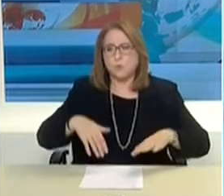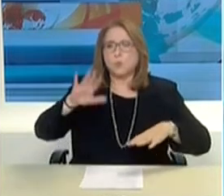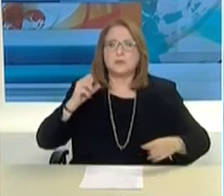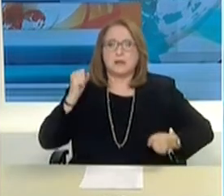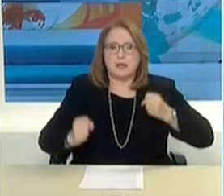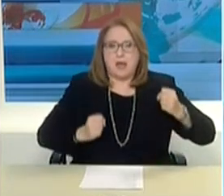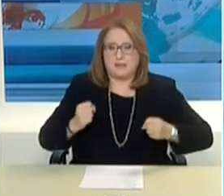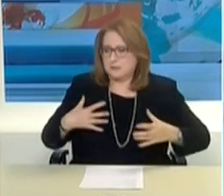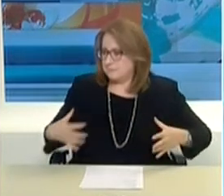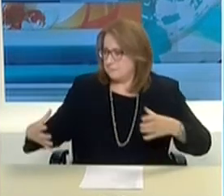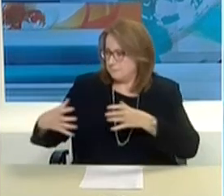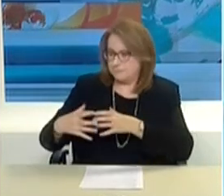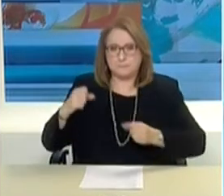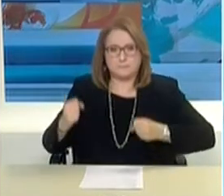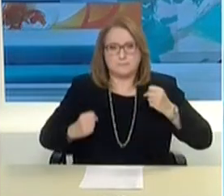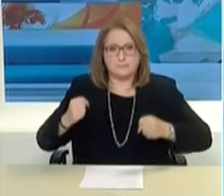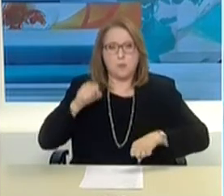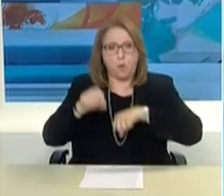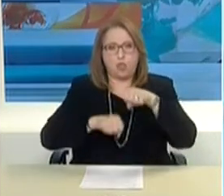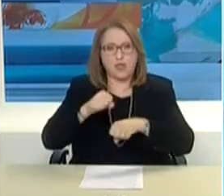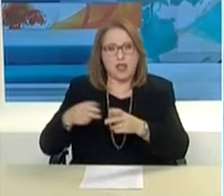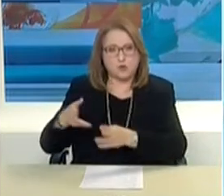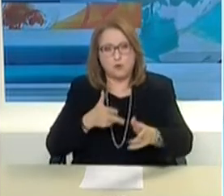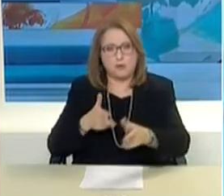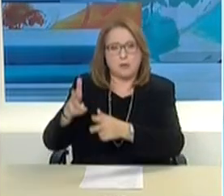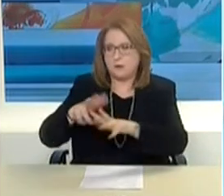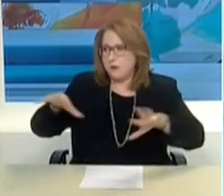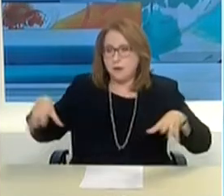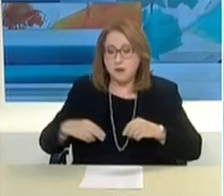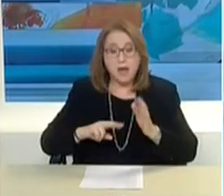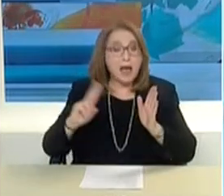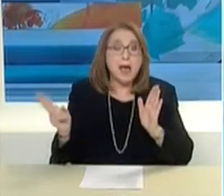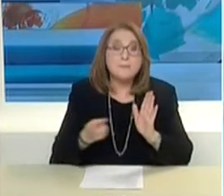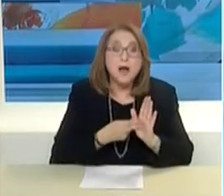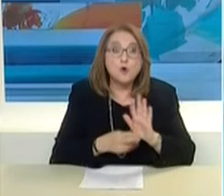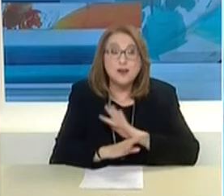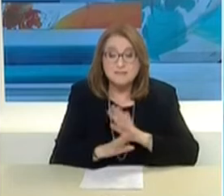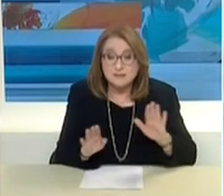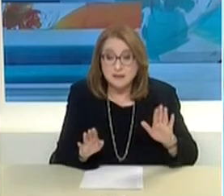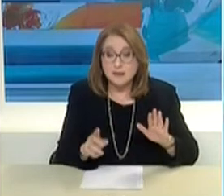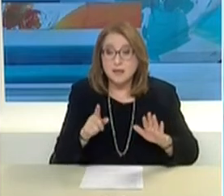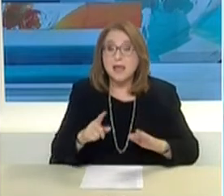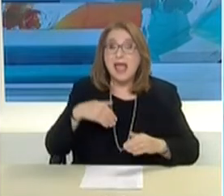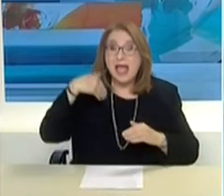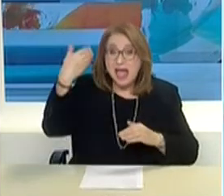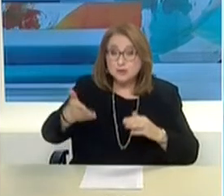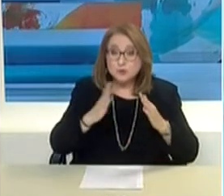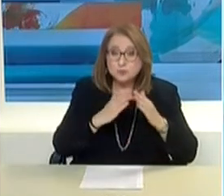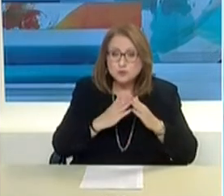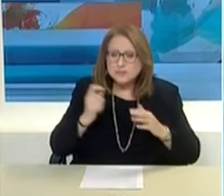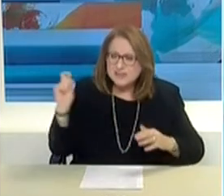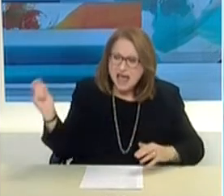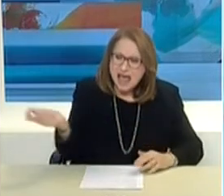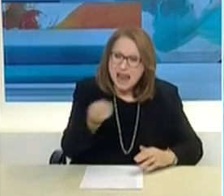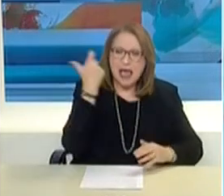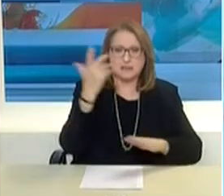ομάδες. Επαναλαμβάνουμε επίσης ότι η κυκλοφορία εκτός οικίας πρέπει να περιοριστεί στο ελάχιστο και μόνο